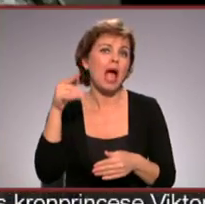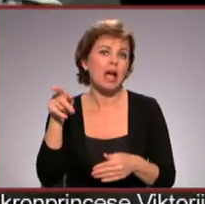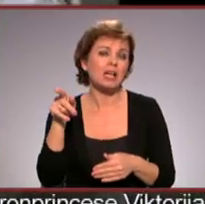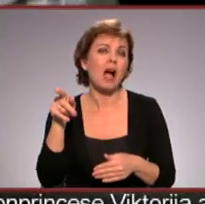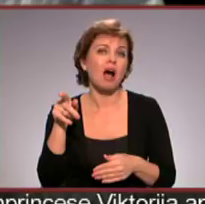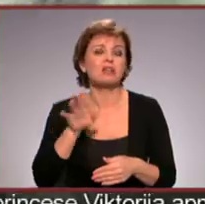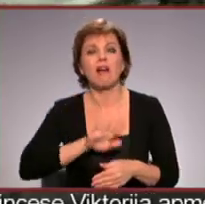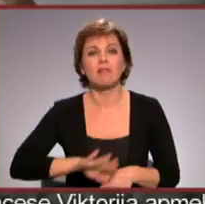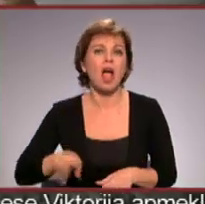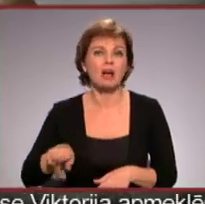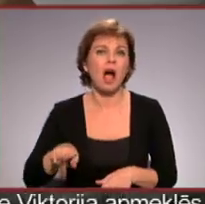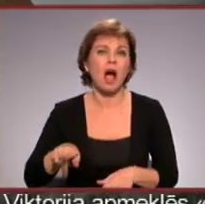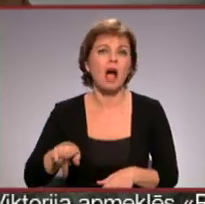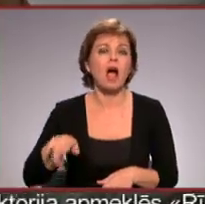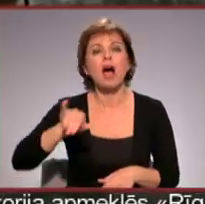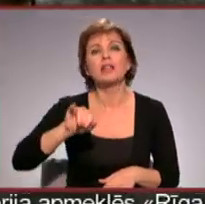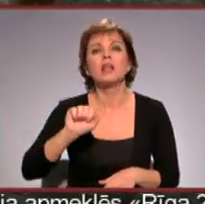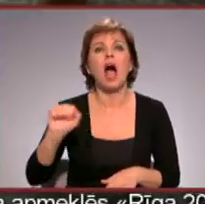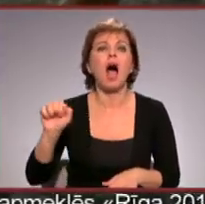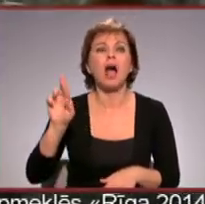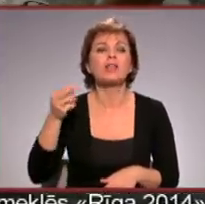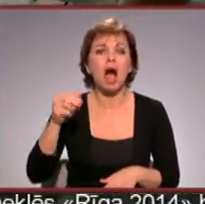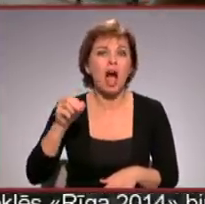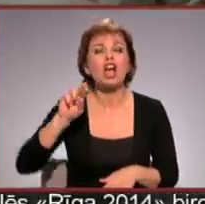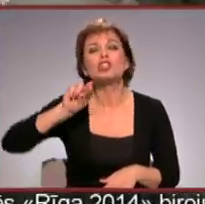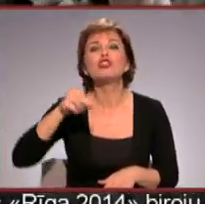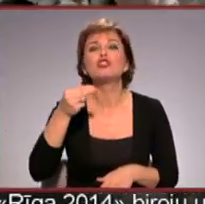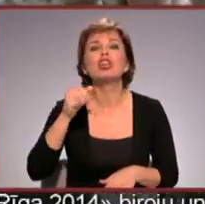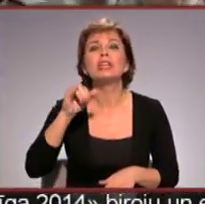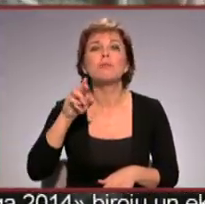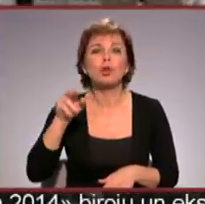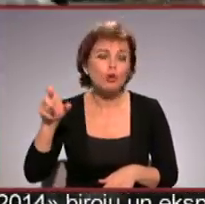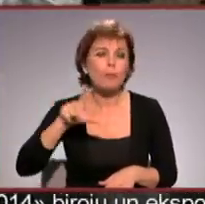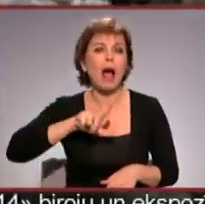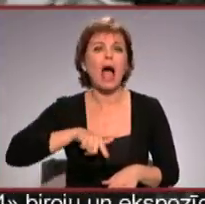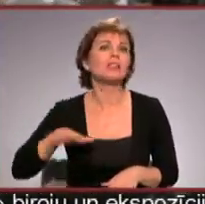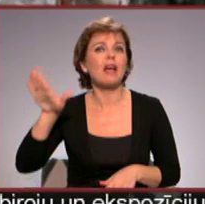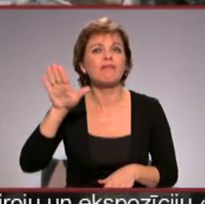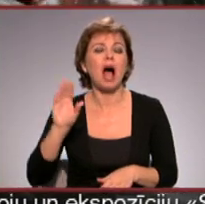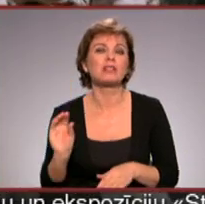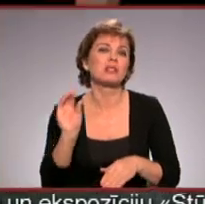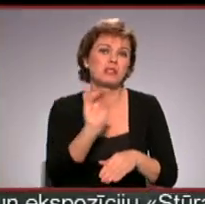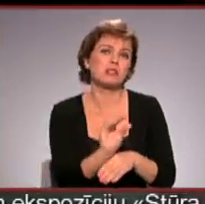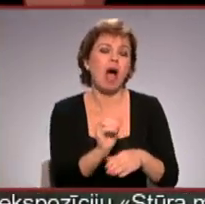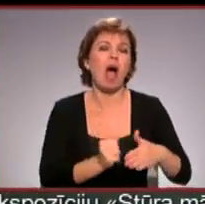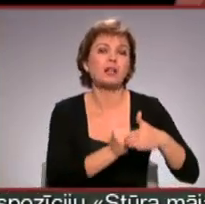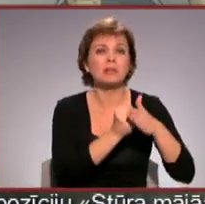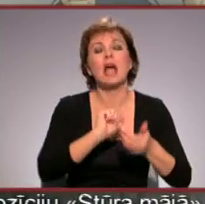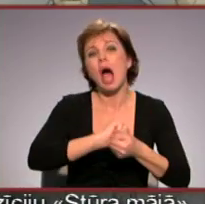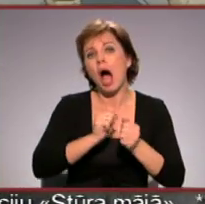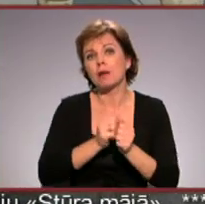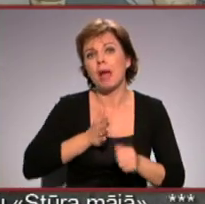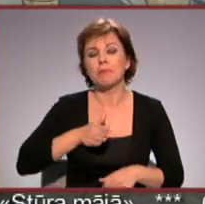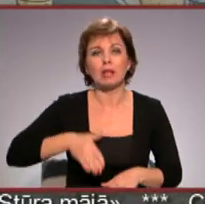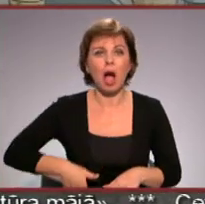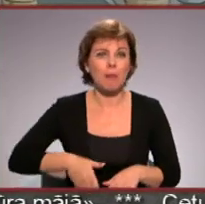valstīs nekā Jāņa Norda vārds. Filma Džimai Rūdralalā ir veidota ar Latvijas valsts finansiālo atbalstu, bet Akmeņi manās kabatās